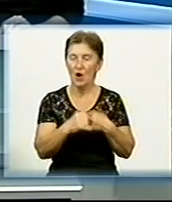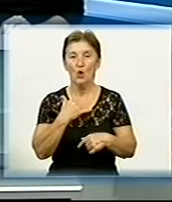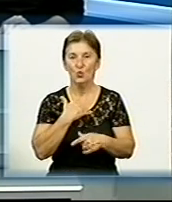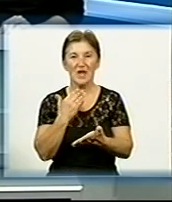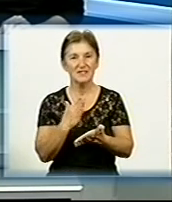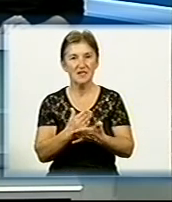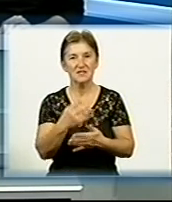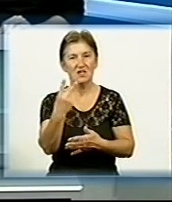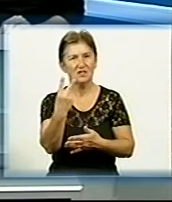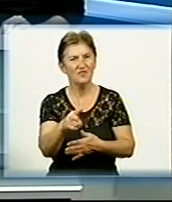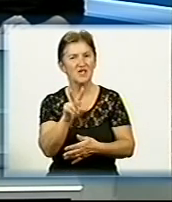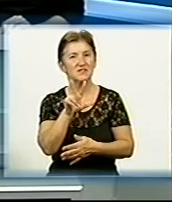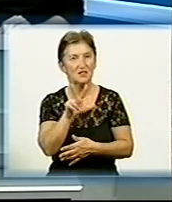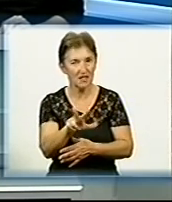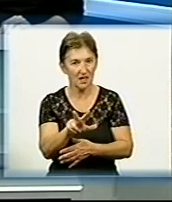є 23